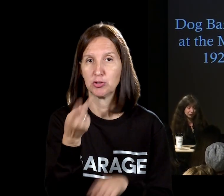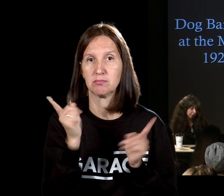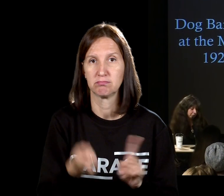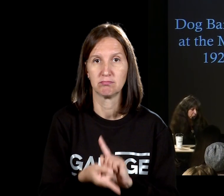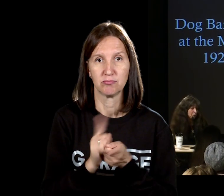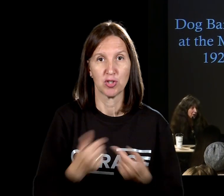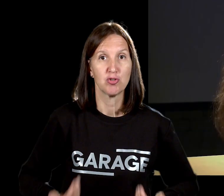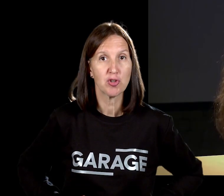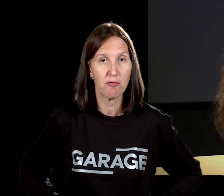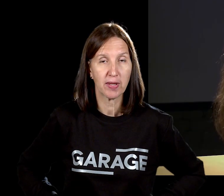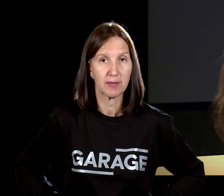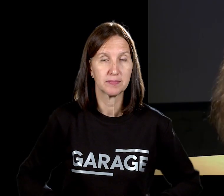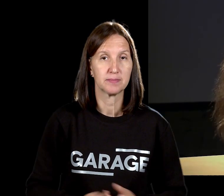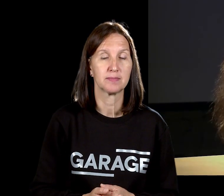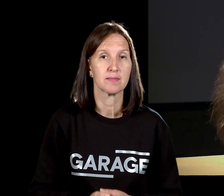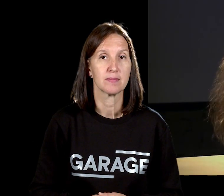что делает их